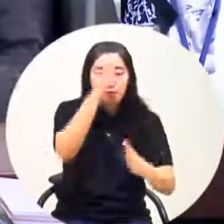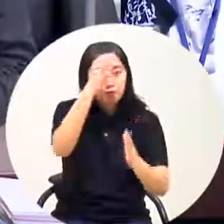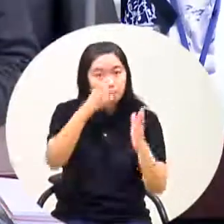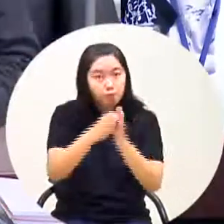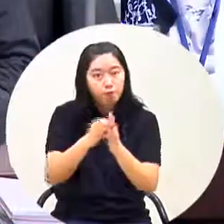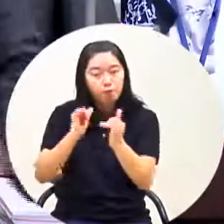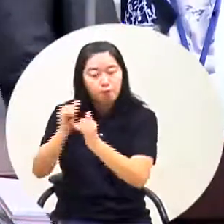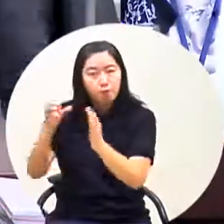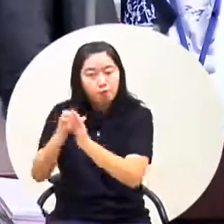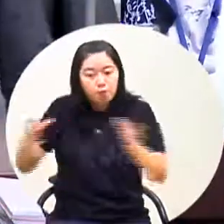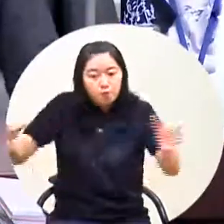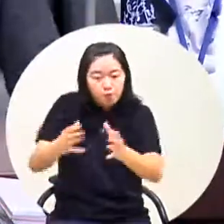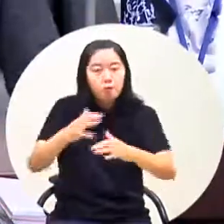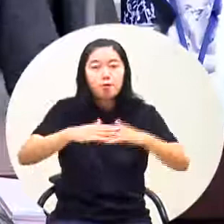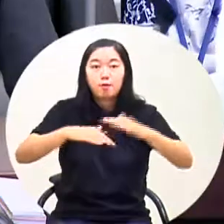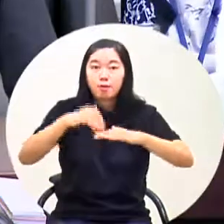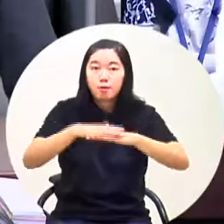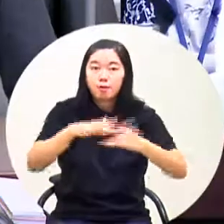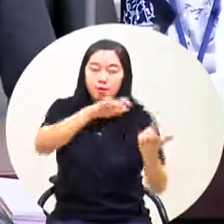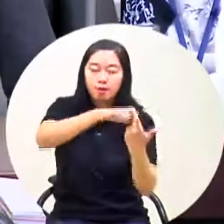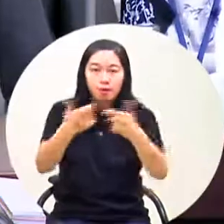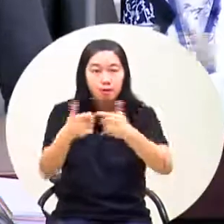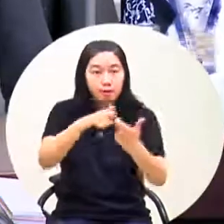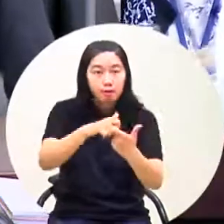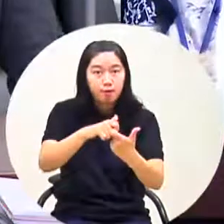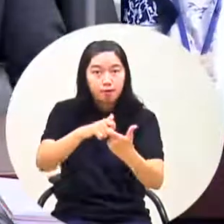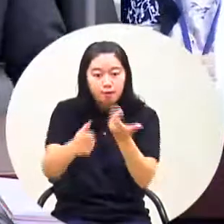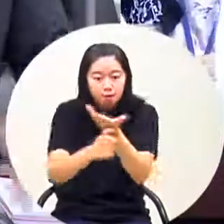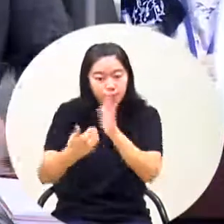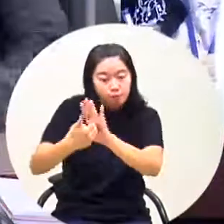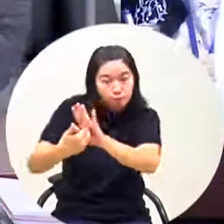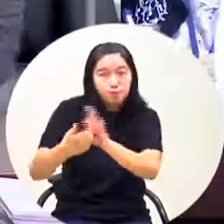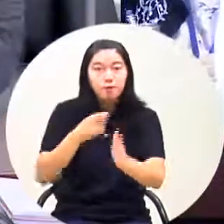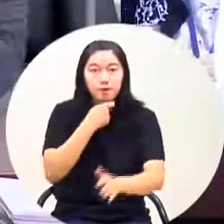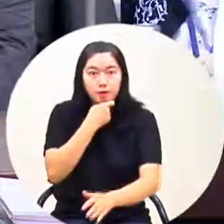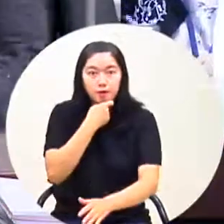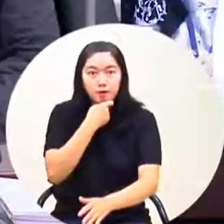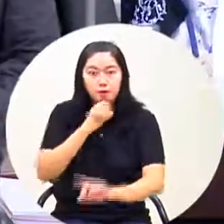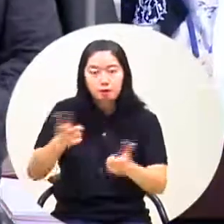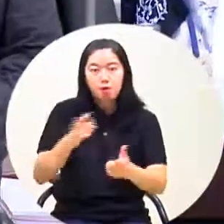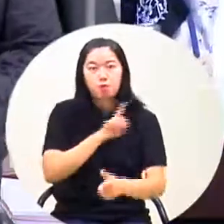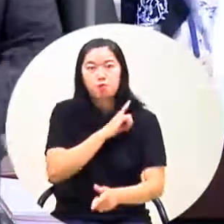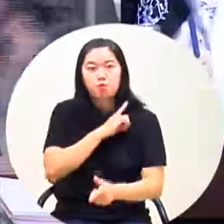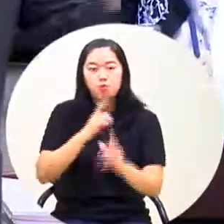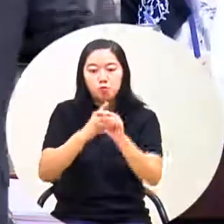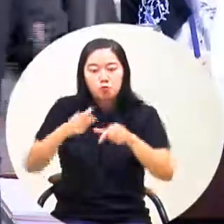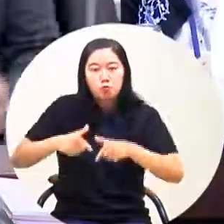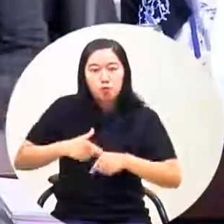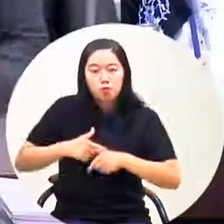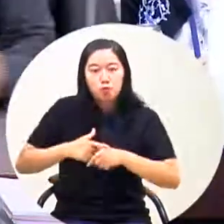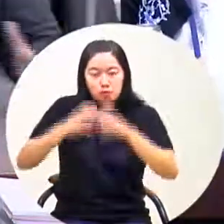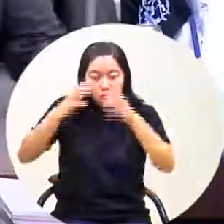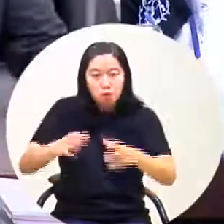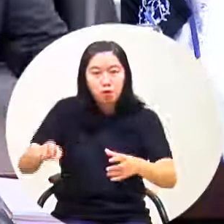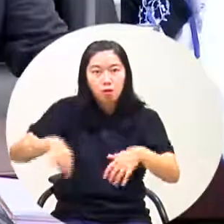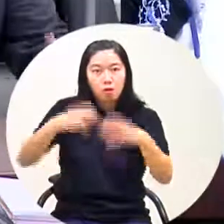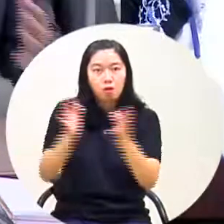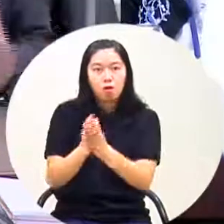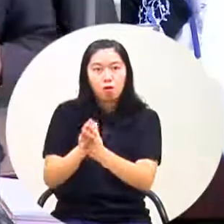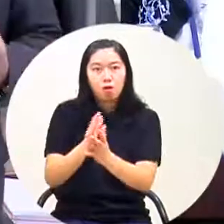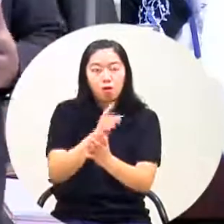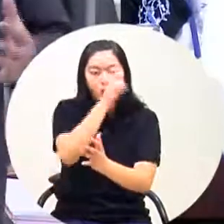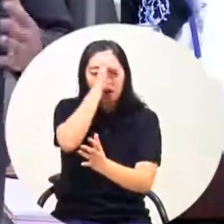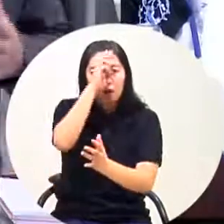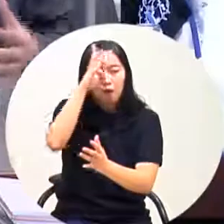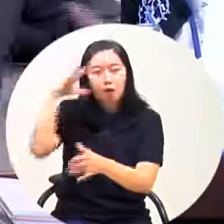家共同来配合做好防治毒品这样子的工作，而不是说毒防局成立了啊，好像这些工作就都丢给毒防局，或